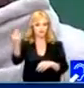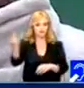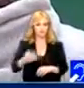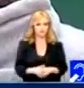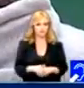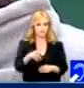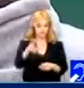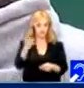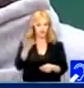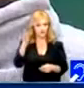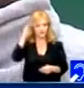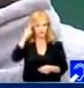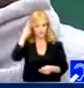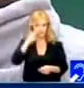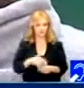vreun vis?